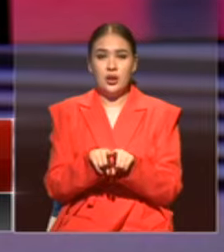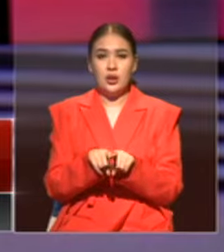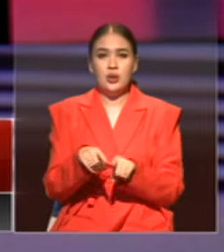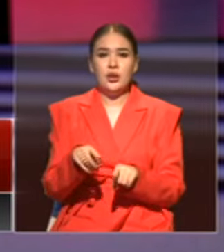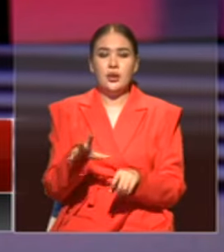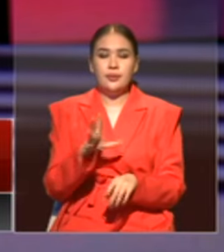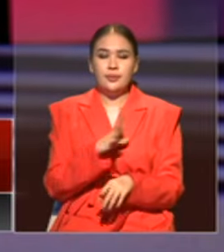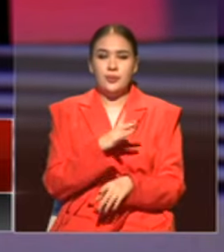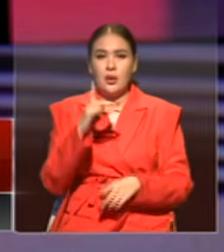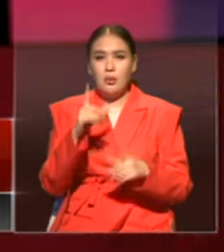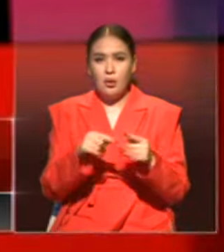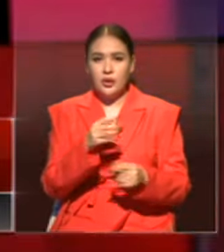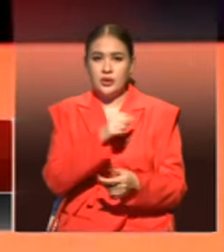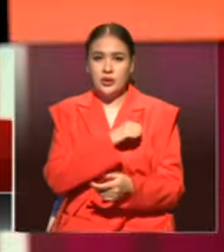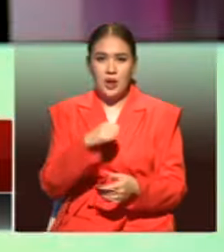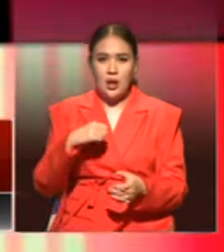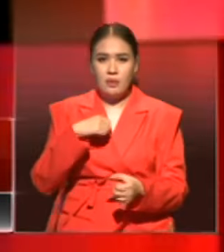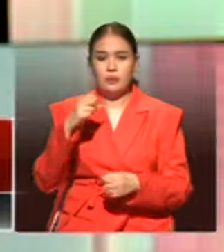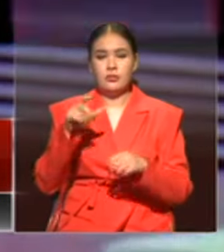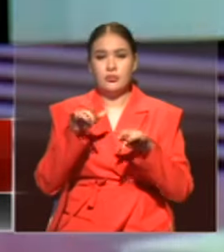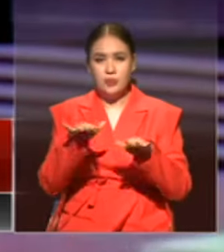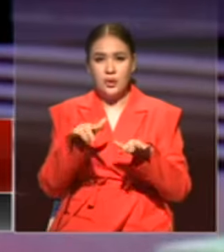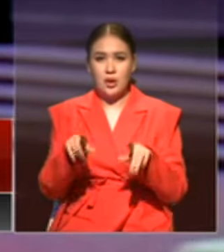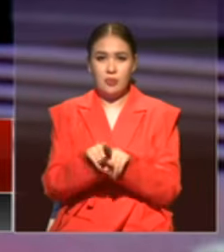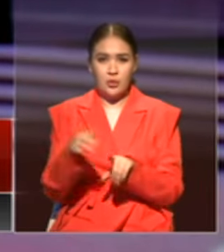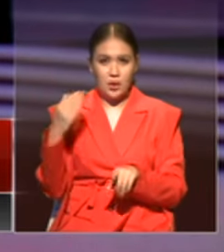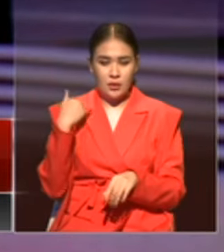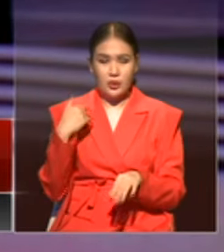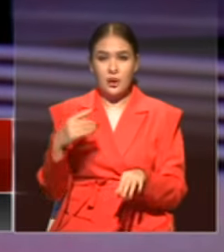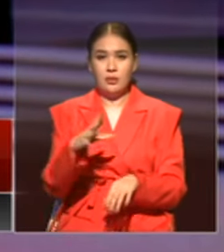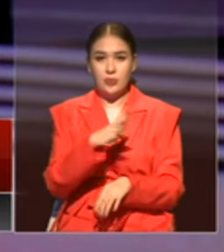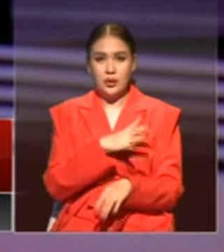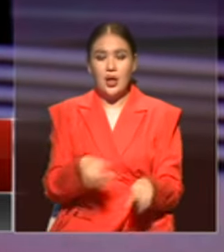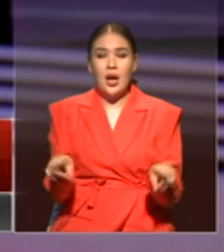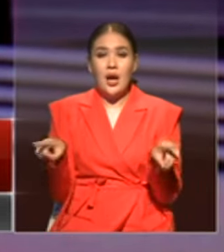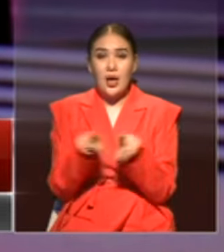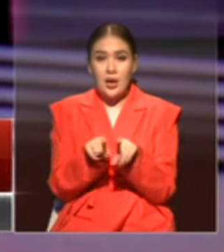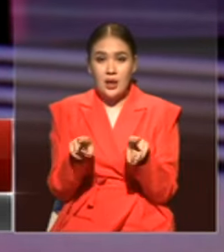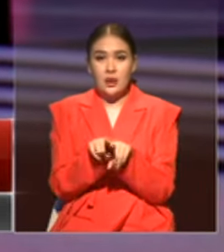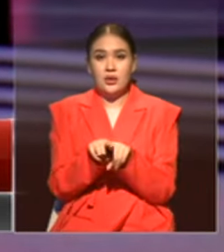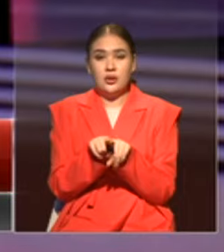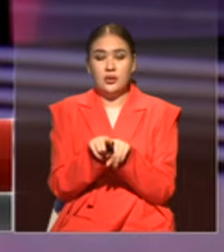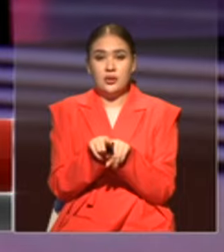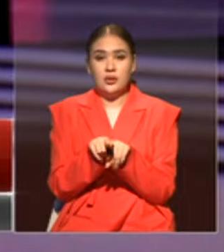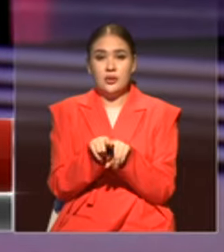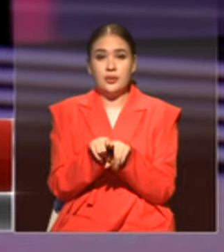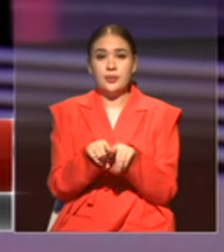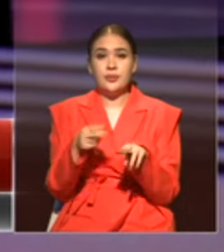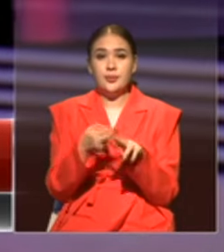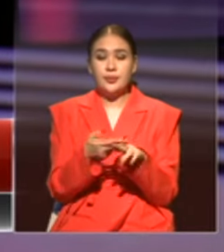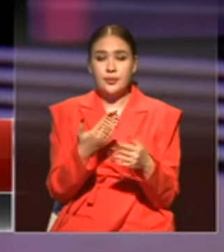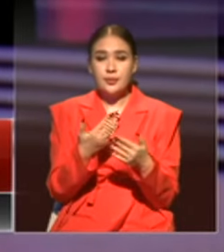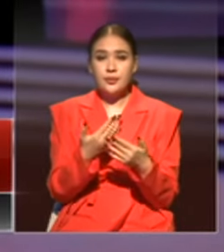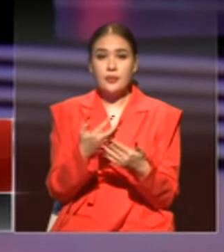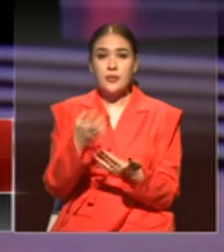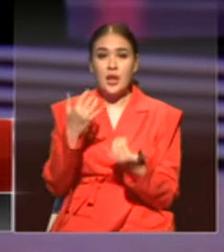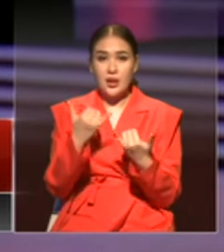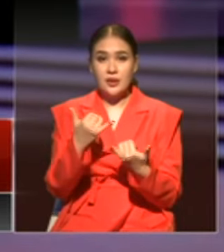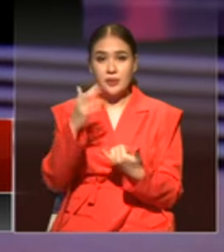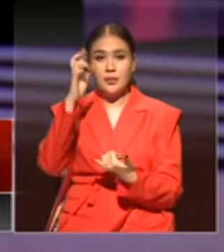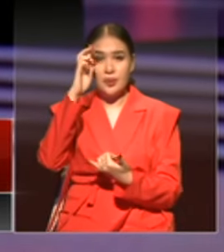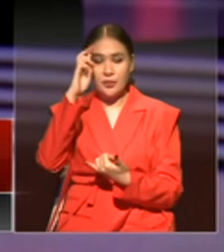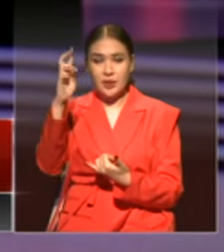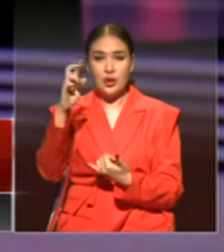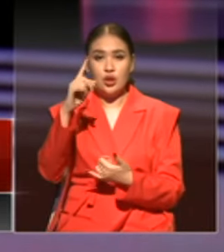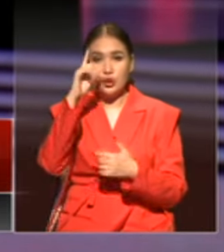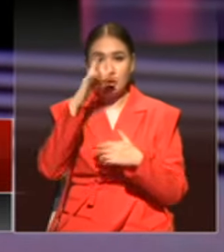заман емес. Біз оның бәрін қазір әлгі қаптамаларға салып алып келеміз және соны қалдық ретінде шығарамыз. Мен айттым біз қазір мемлекетте түсінік жоқ.